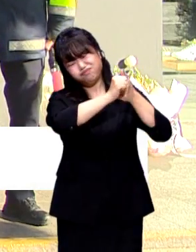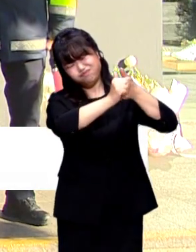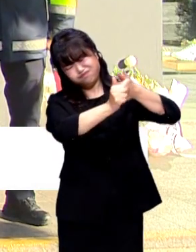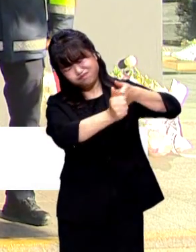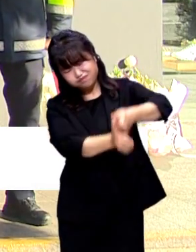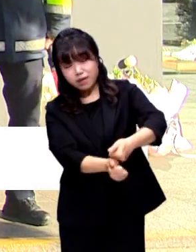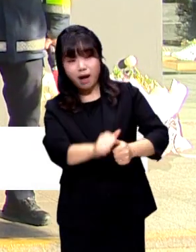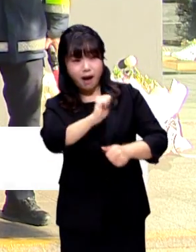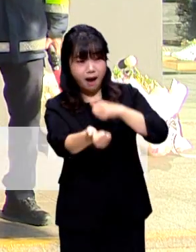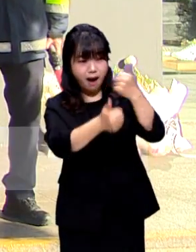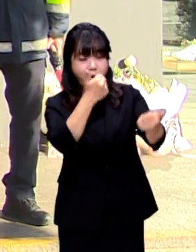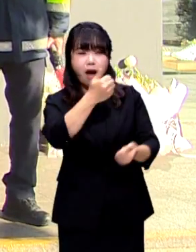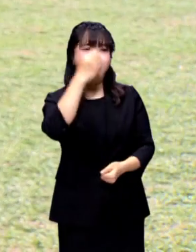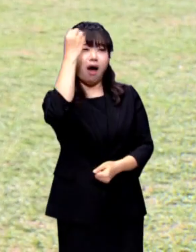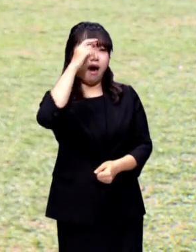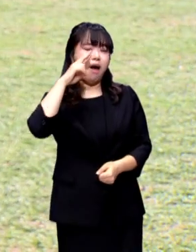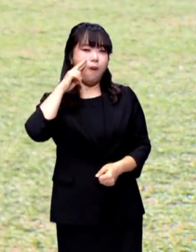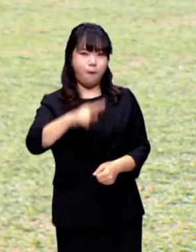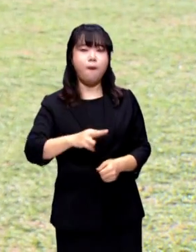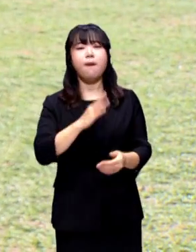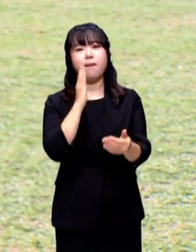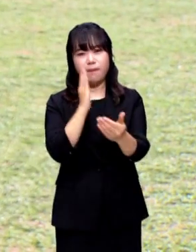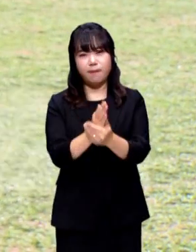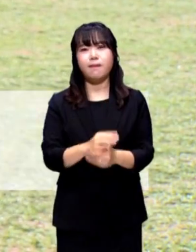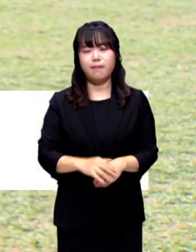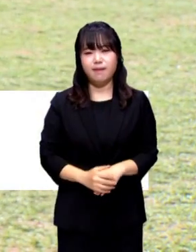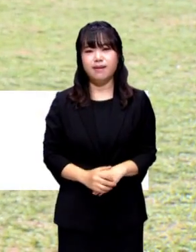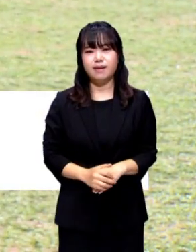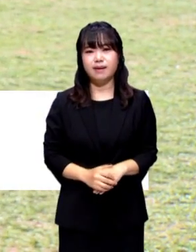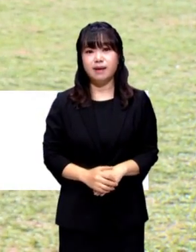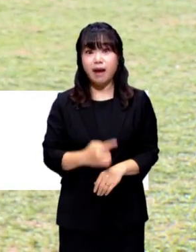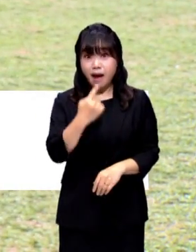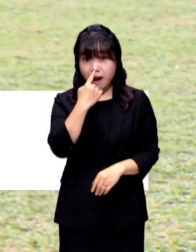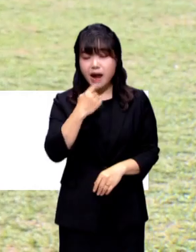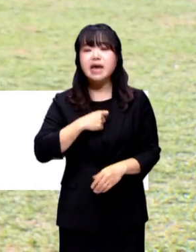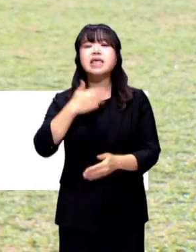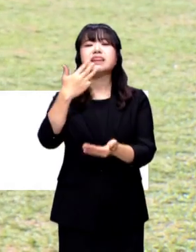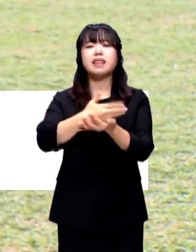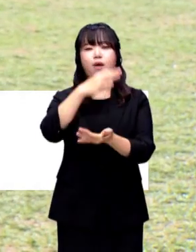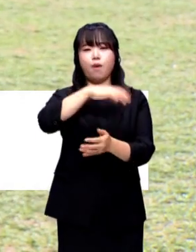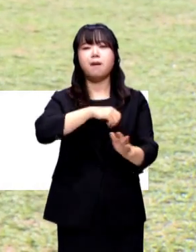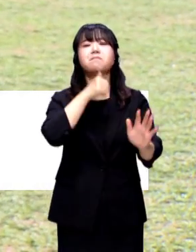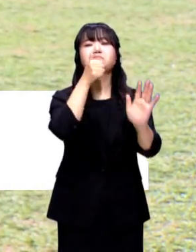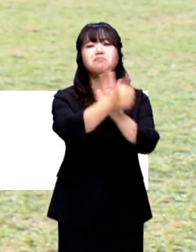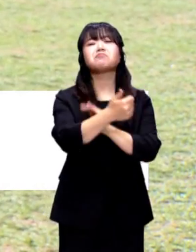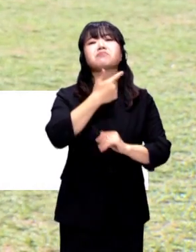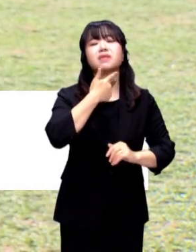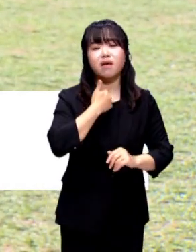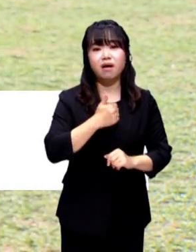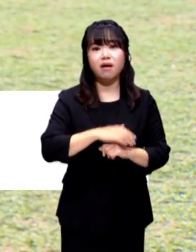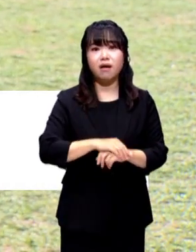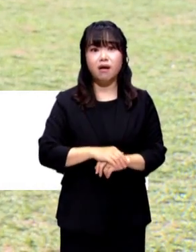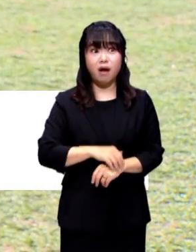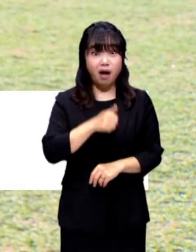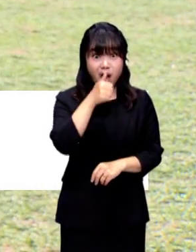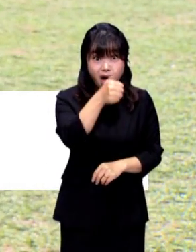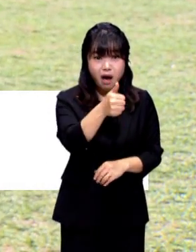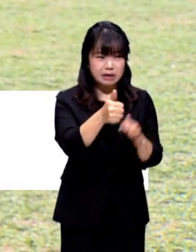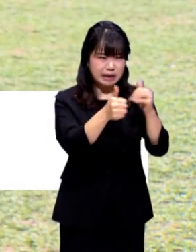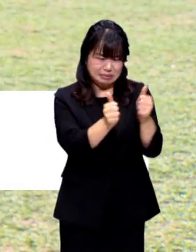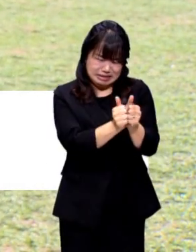또 겪어야만 했습니다. 사실 저는 그날 이태원을 방문을 했기 때문에 사람 사이에